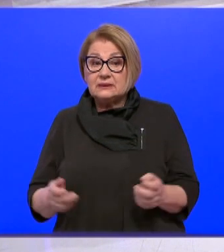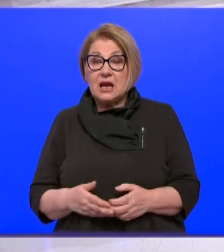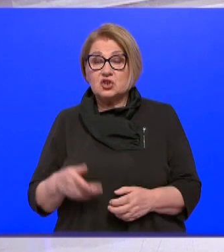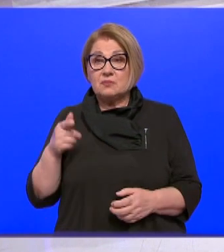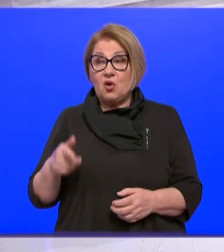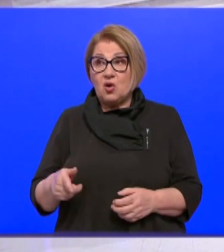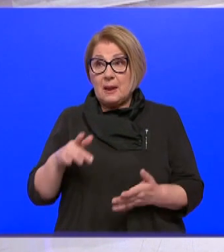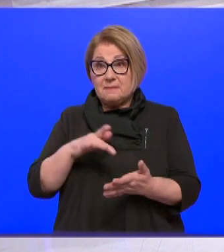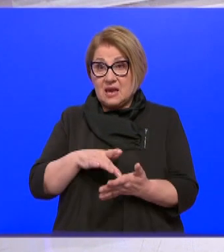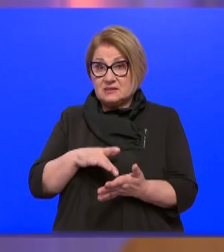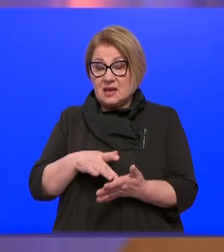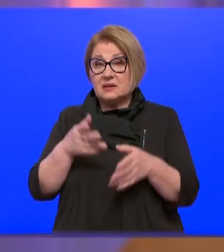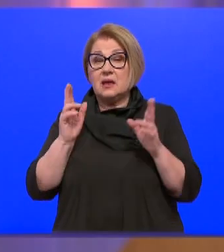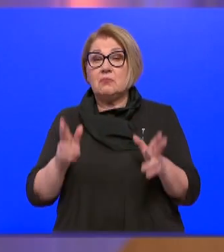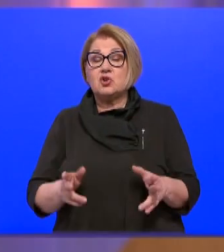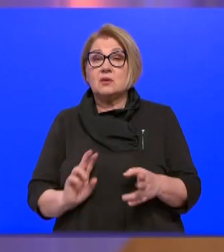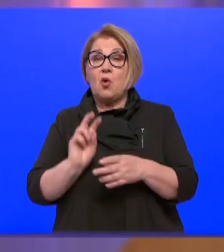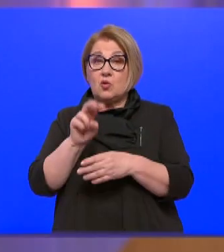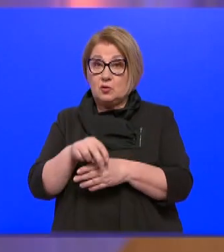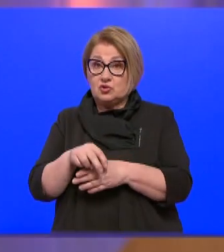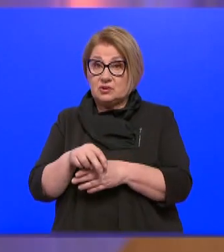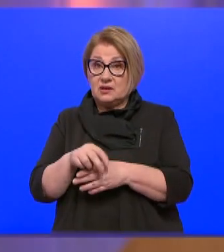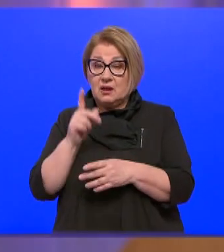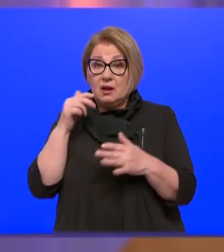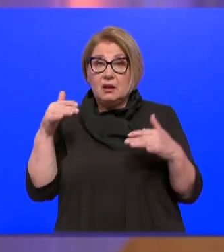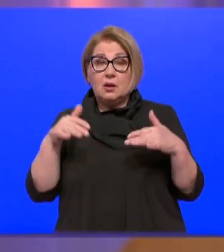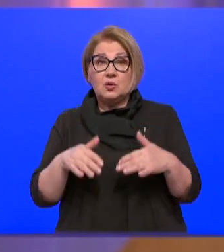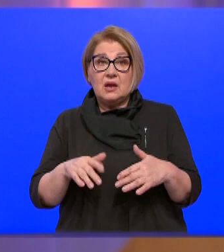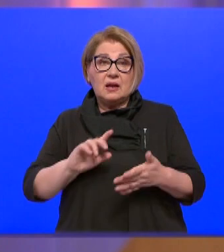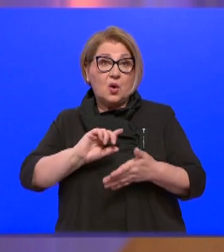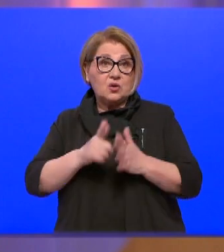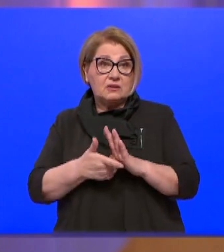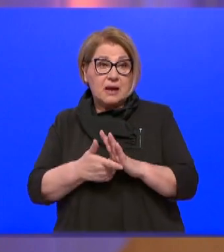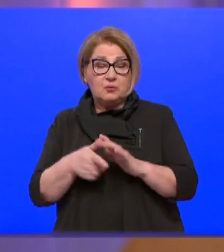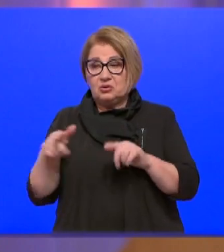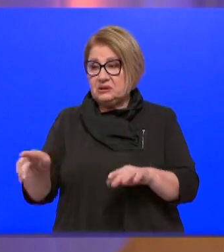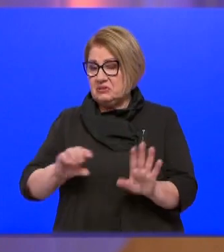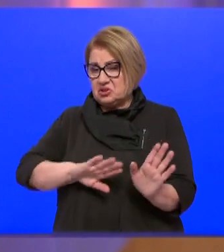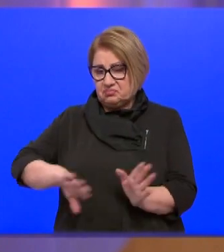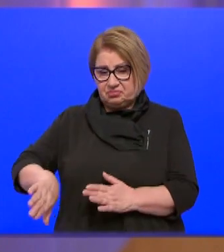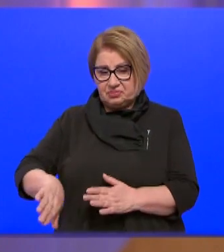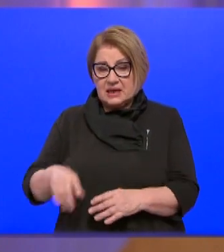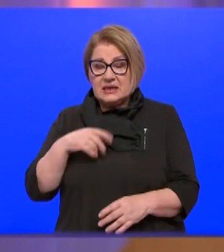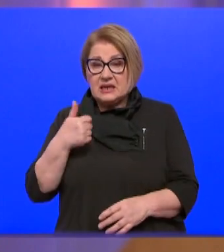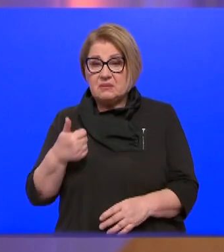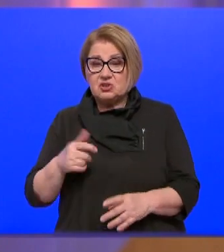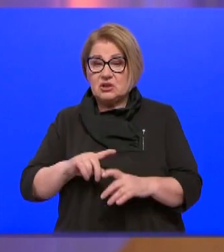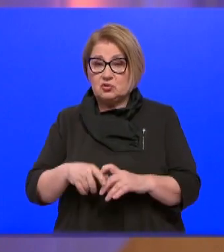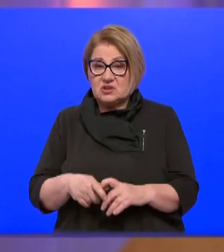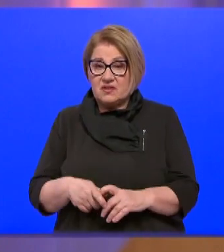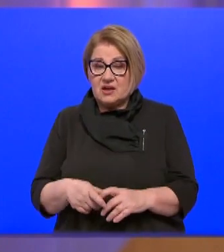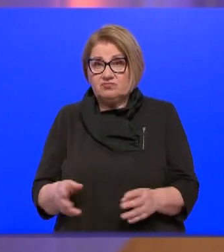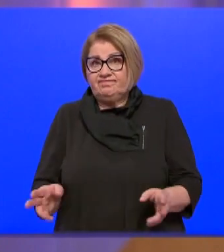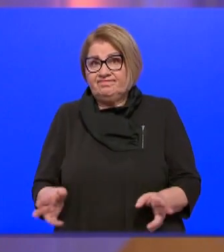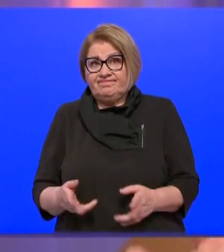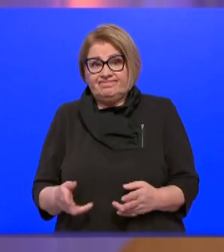one točke gdje možemo uključiti ljude, a ne odjedanput sad ti više ne valjaš jer imaš jednu stvar što možda